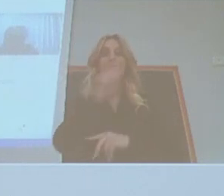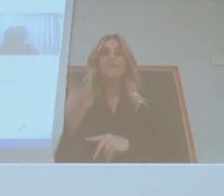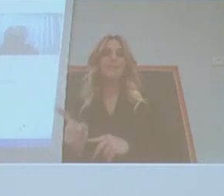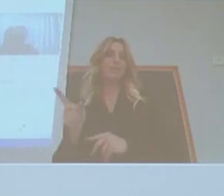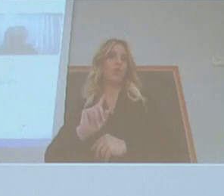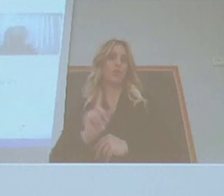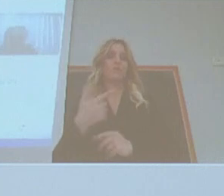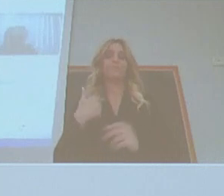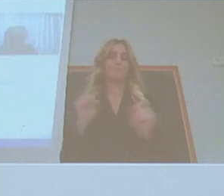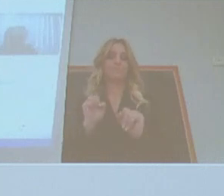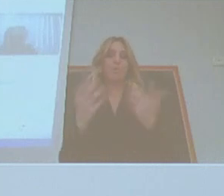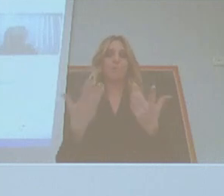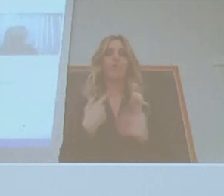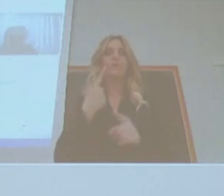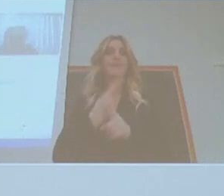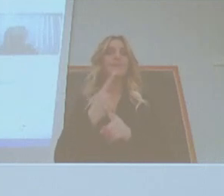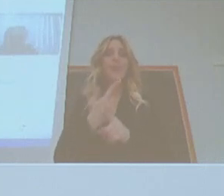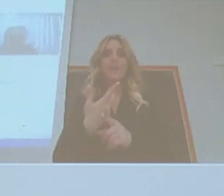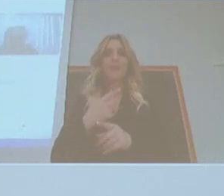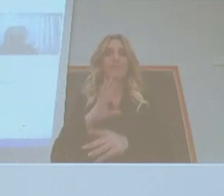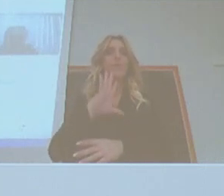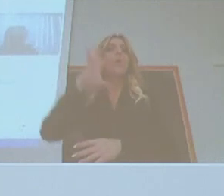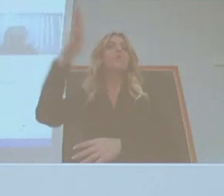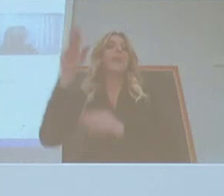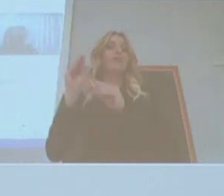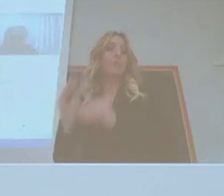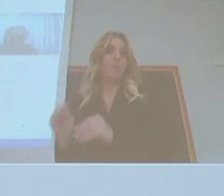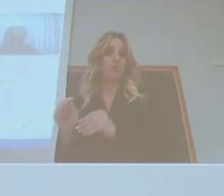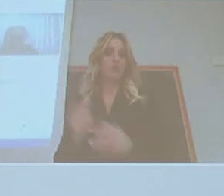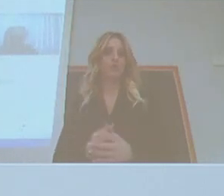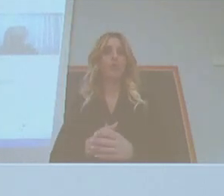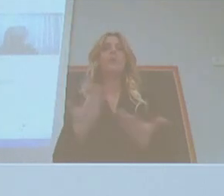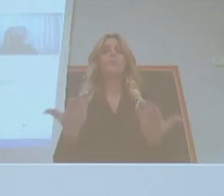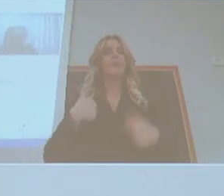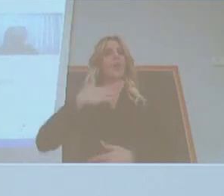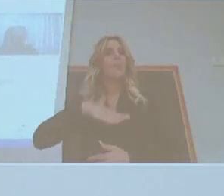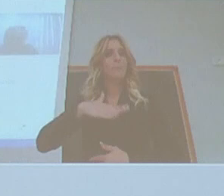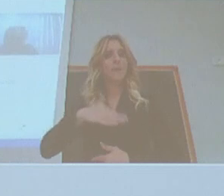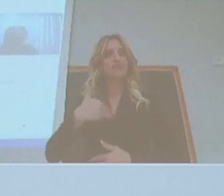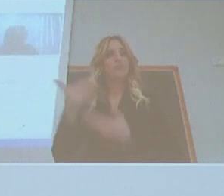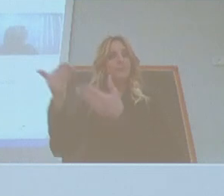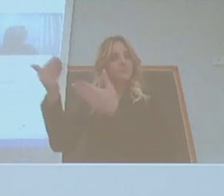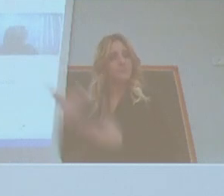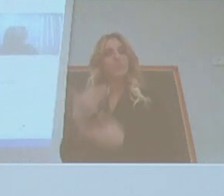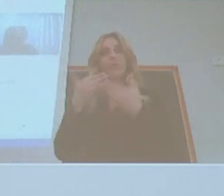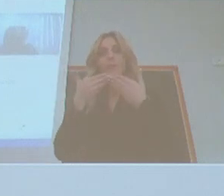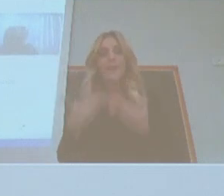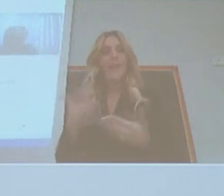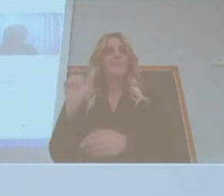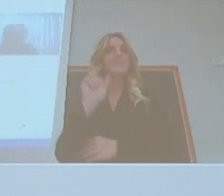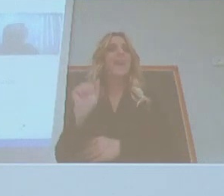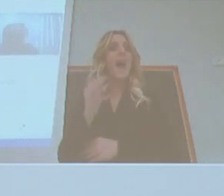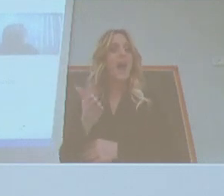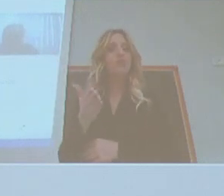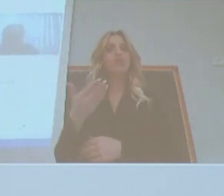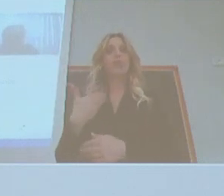quanto devo essere tra qualche minuto in un altro luogo, però con molto piacere ho accolto l'invito di Angelo, che mi